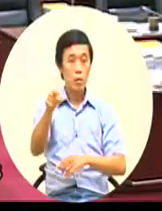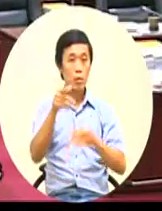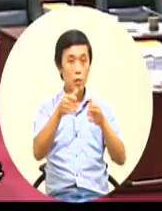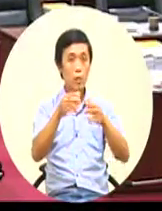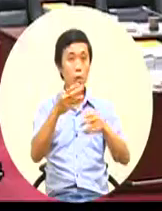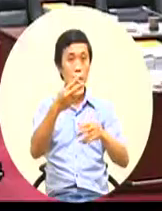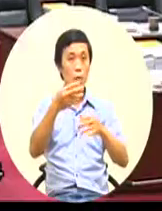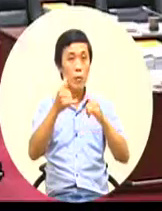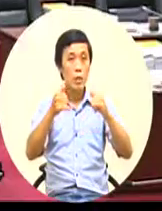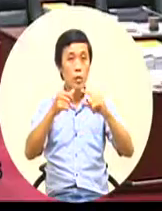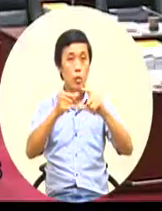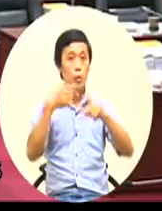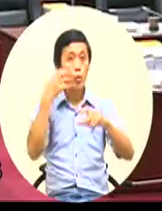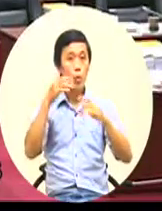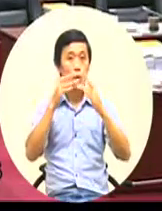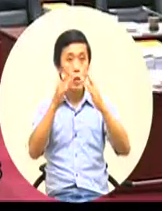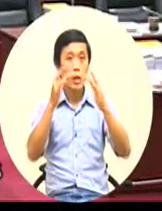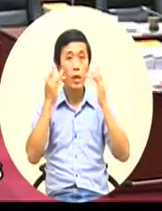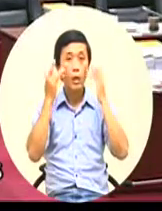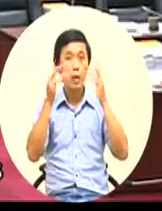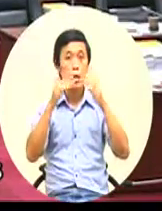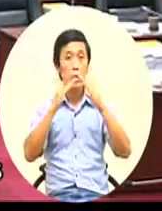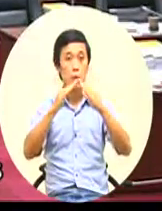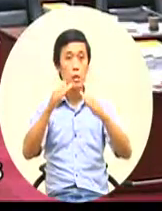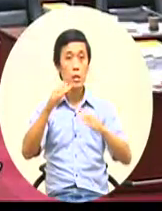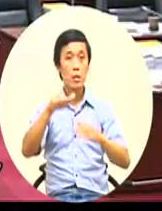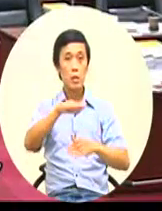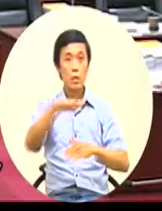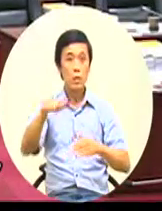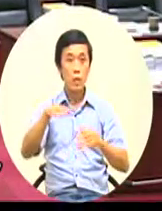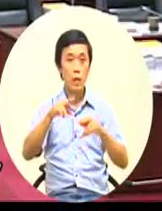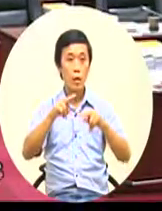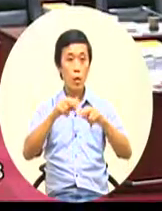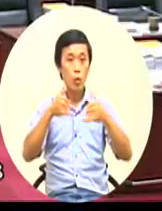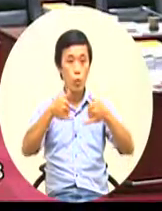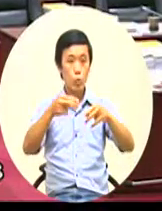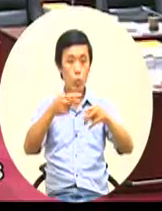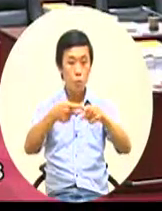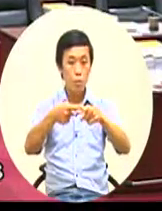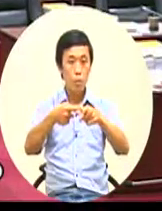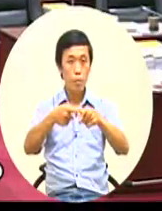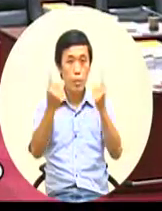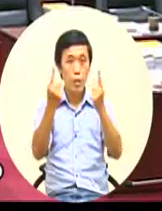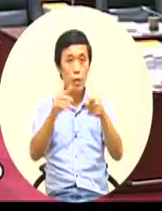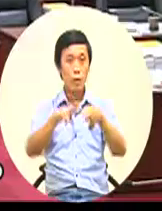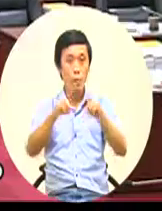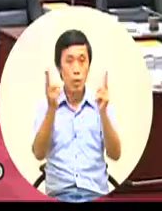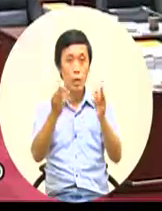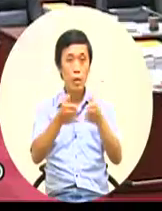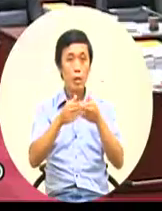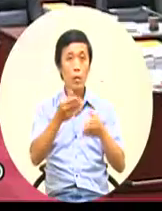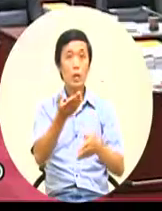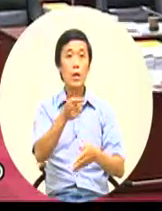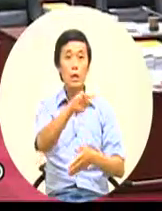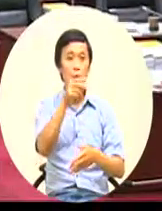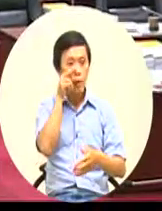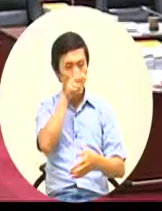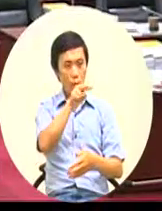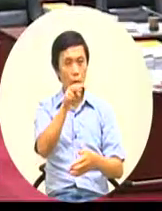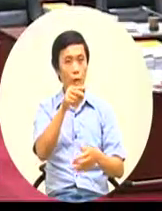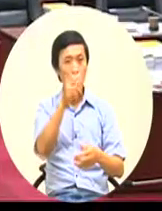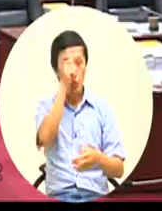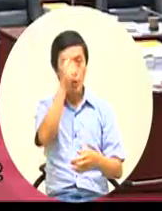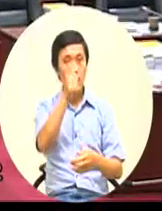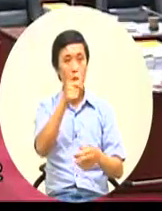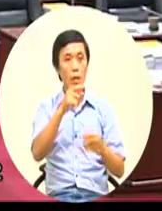拍通，是砖路、甲冰路一定爱拍通。但是咱他都看到伊是一句话都唔敢讲。其实